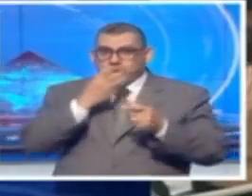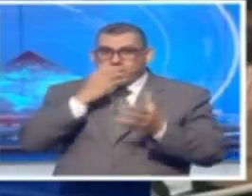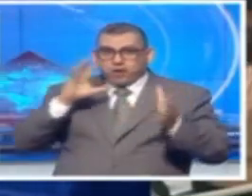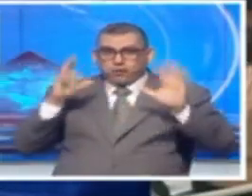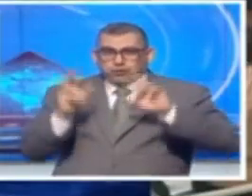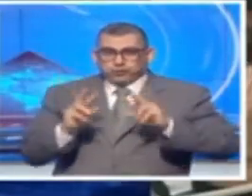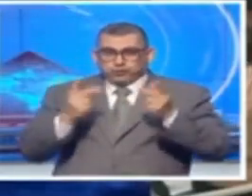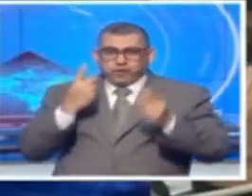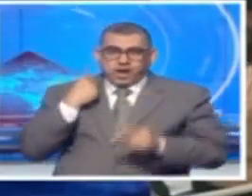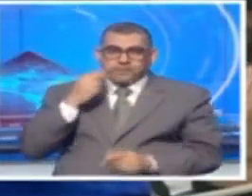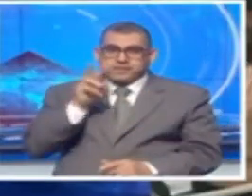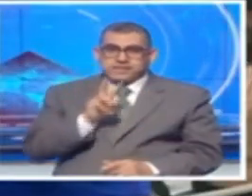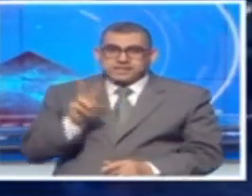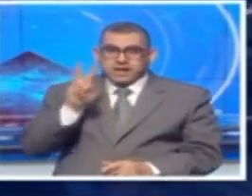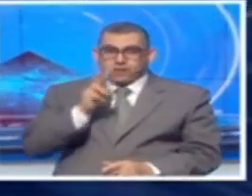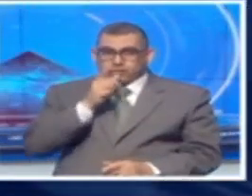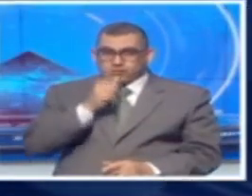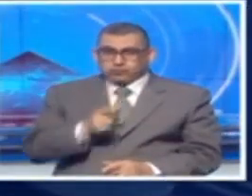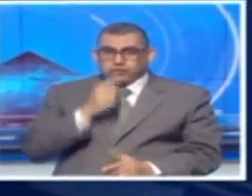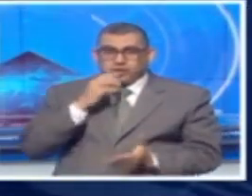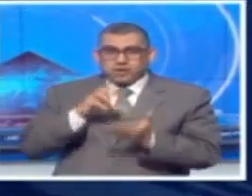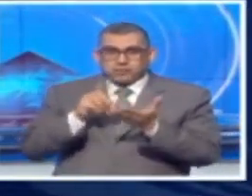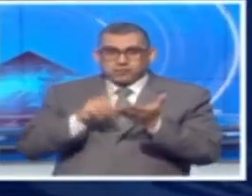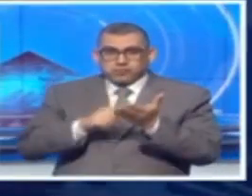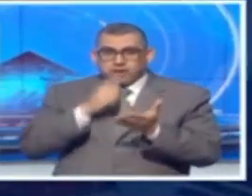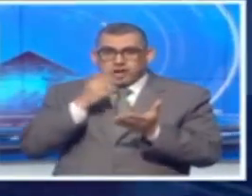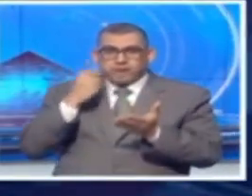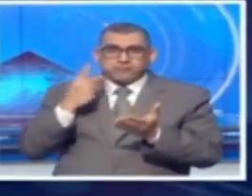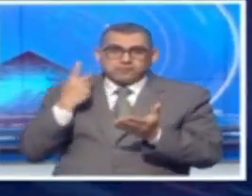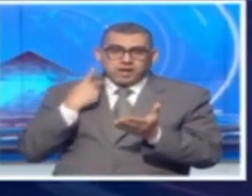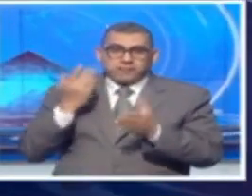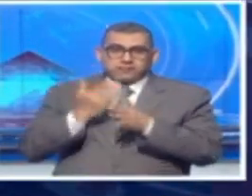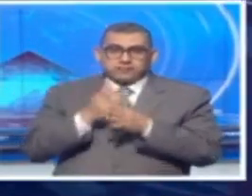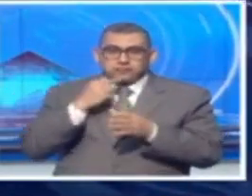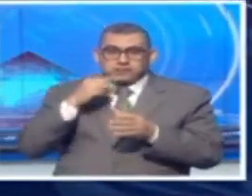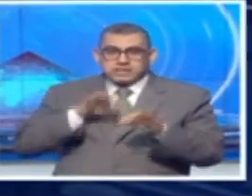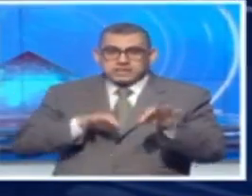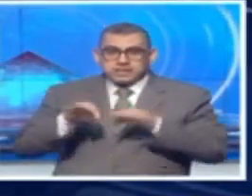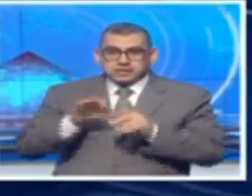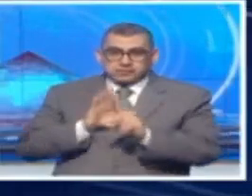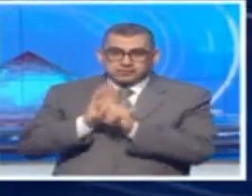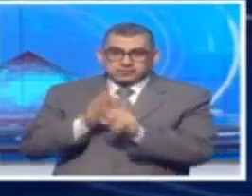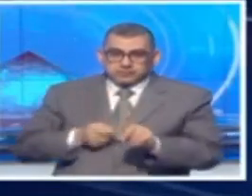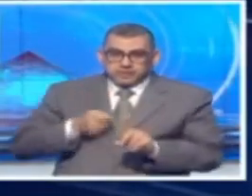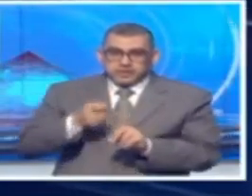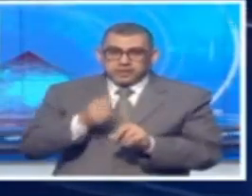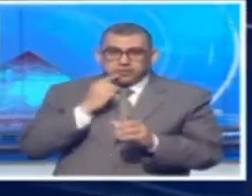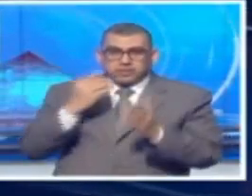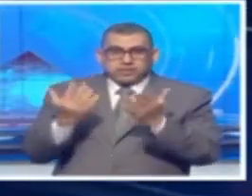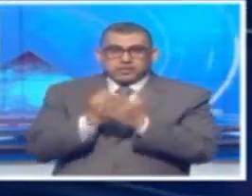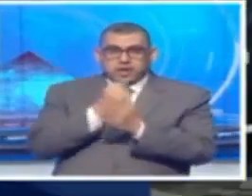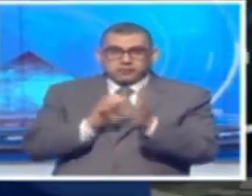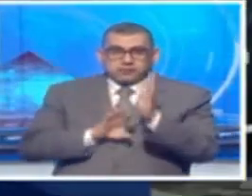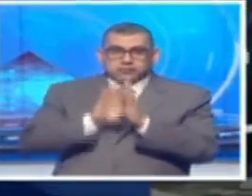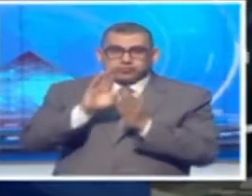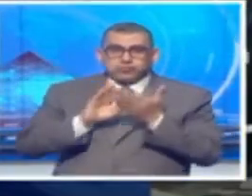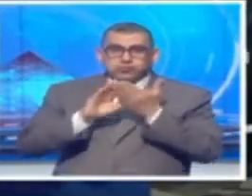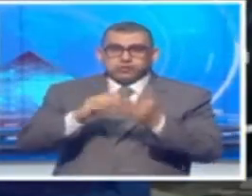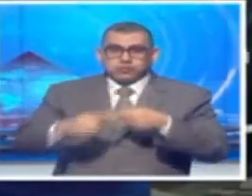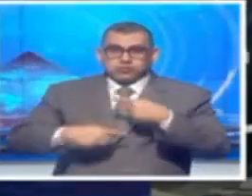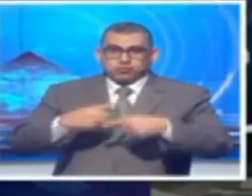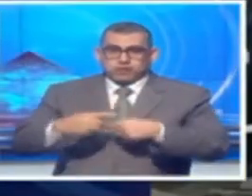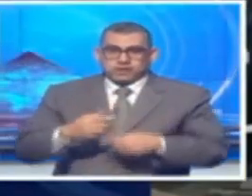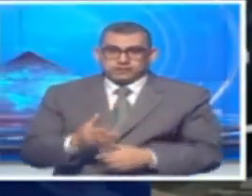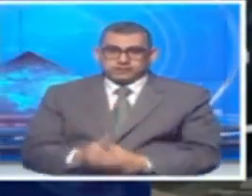المناخ COP27، وكذلك تعزيز سياسات تمويل التنمية وتحقيق